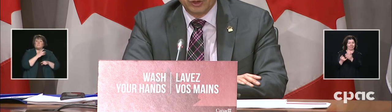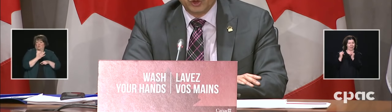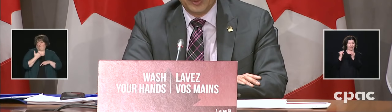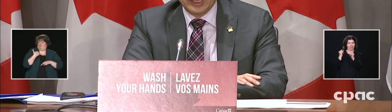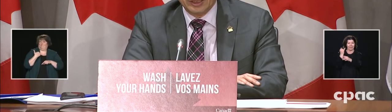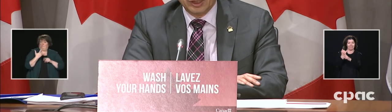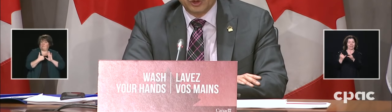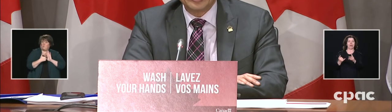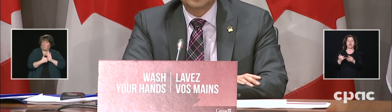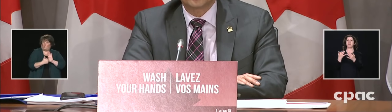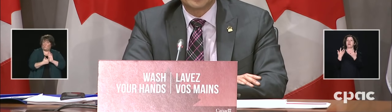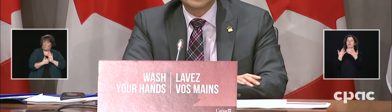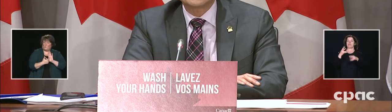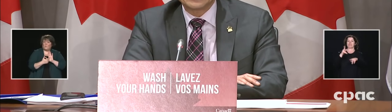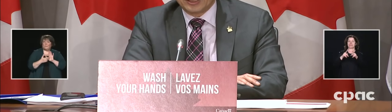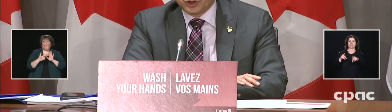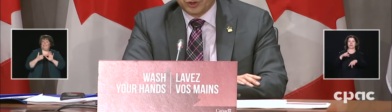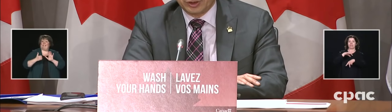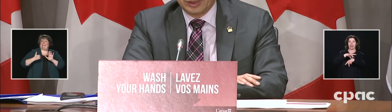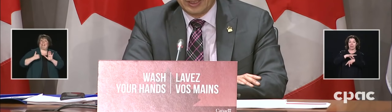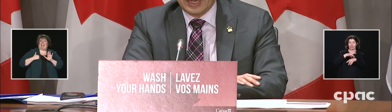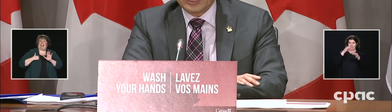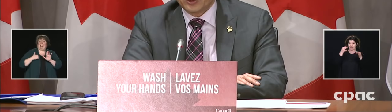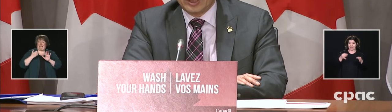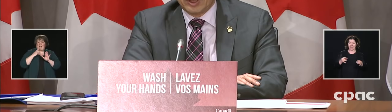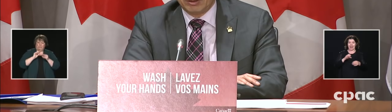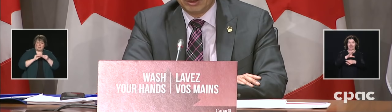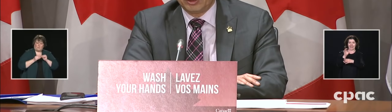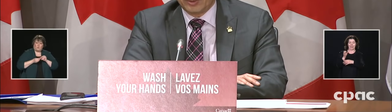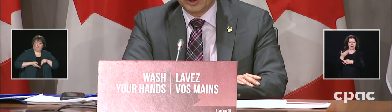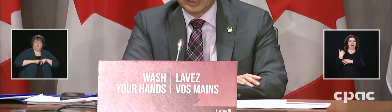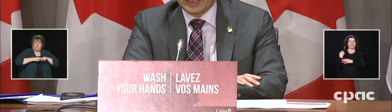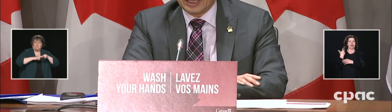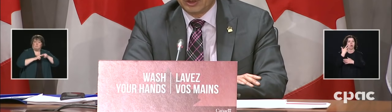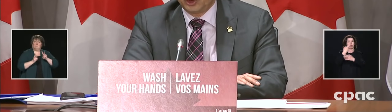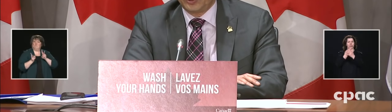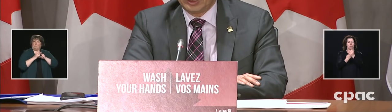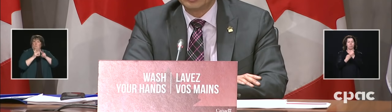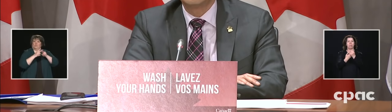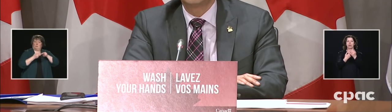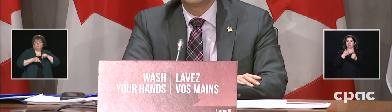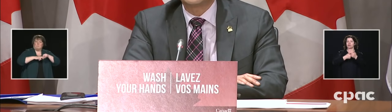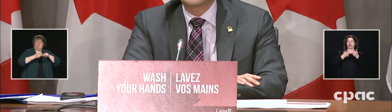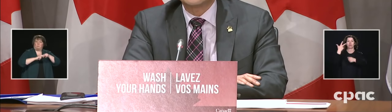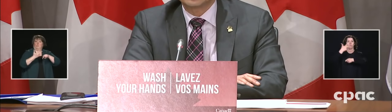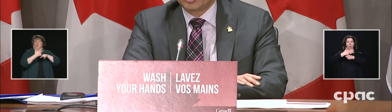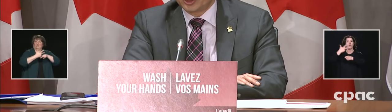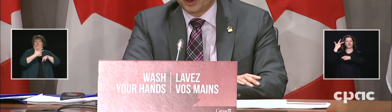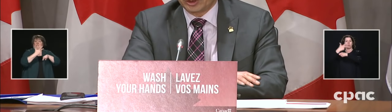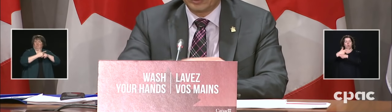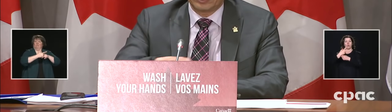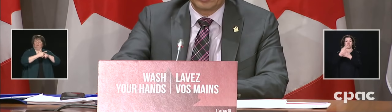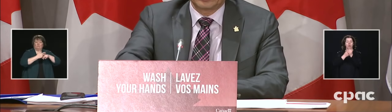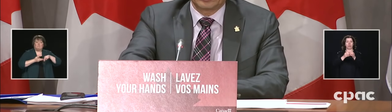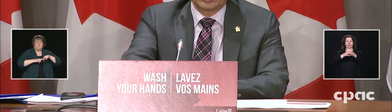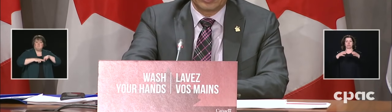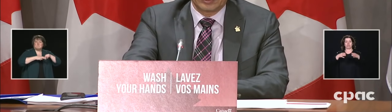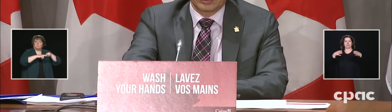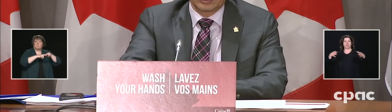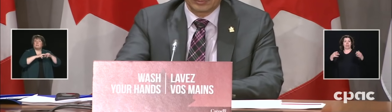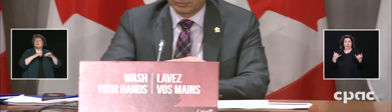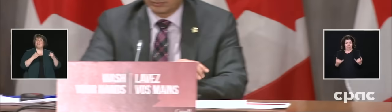Canada doublait tous les 3 à 5 jours. Actuellement, le nombre de cas double tous les 16 jours.